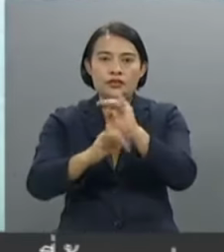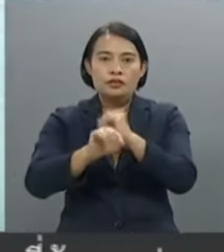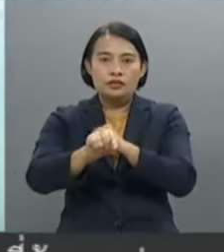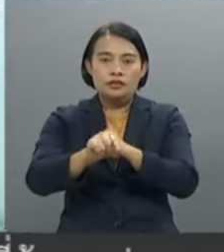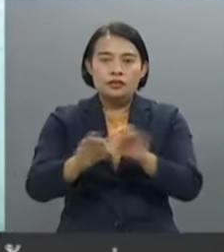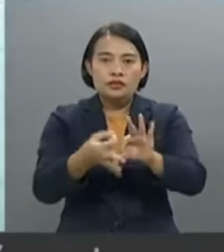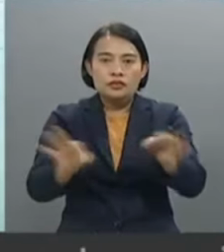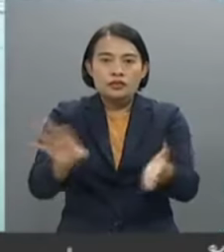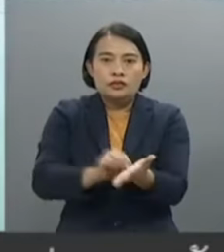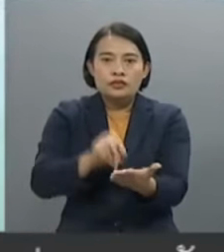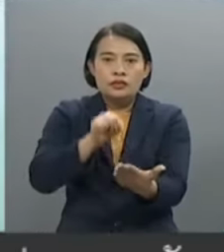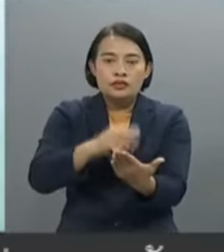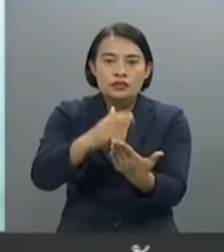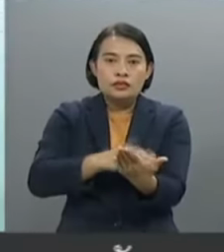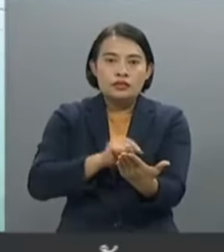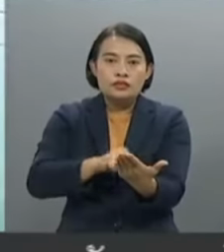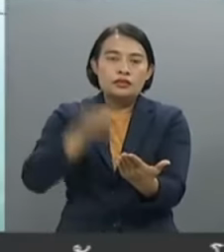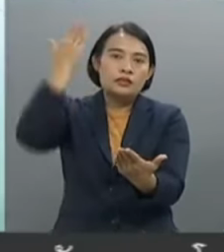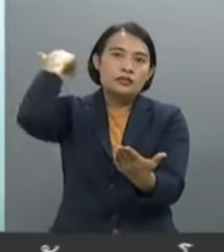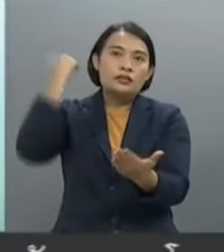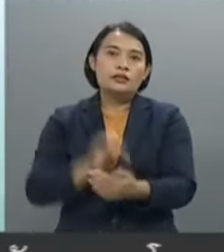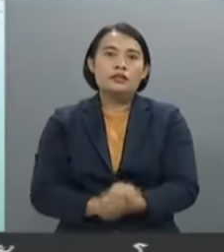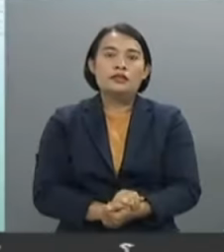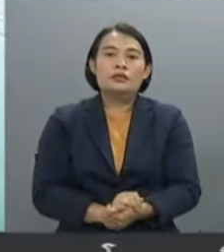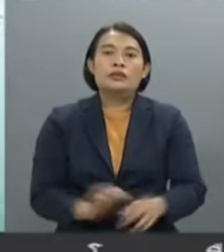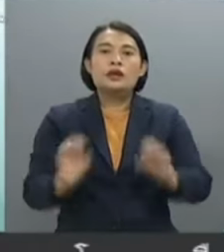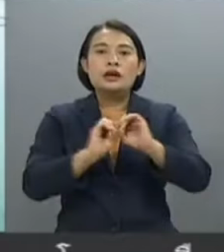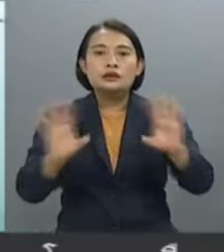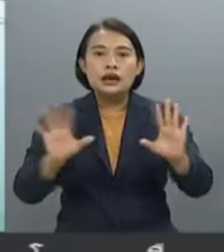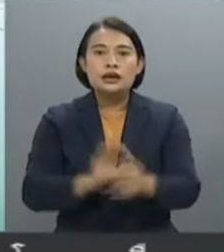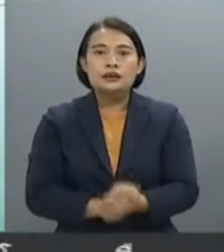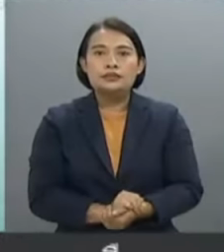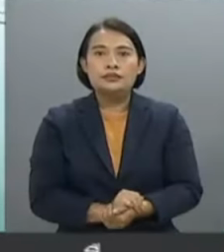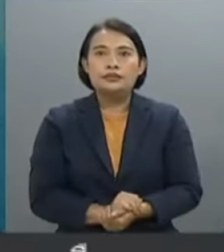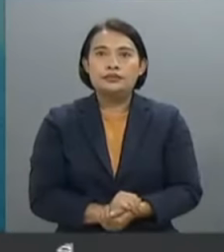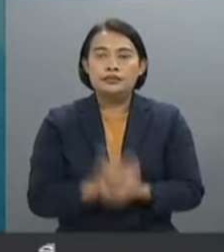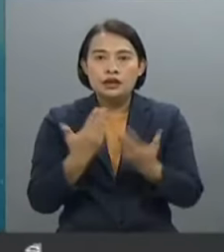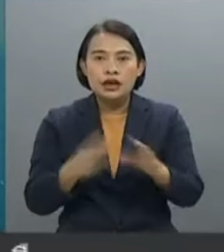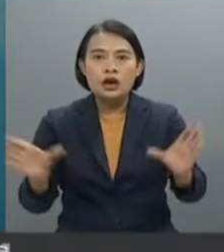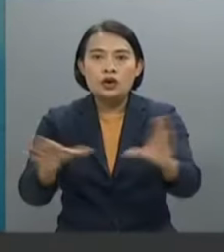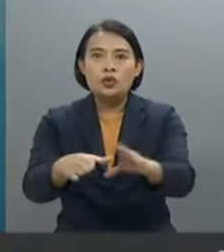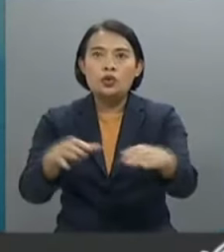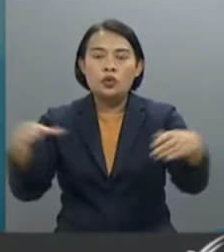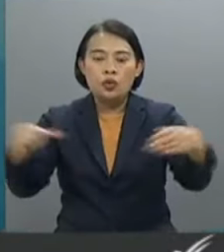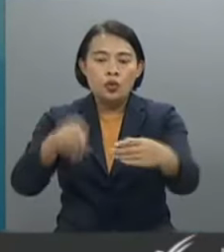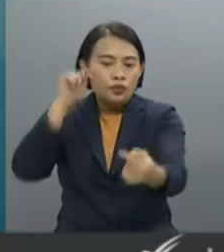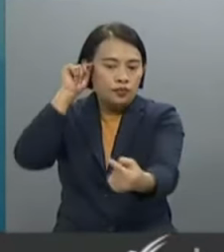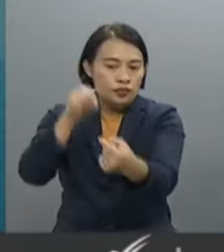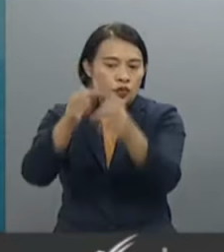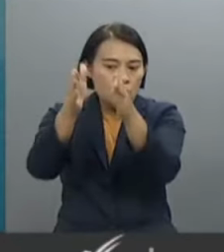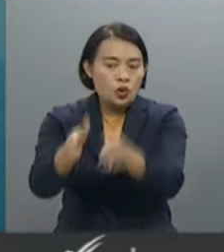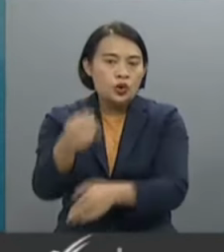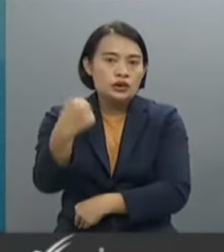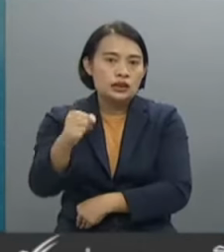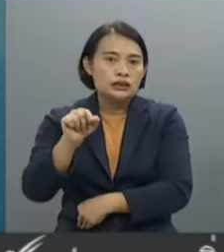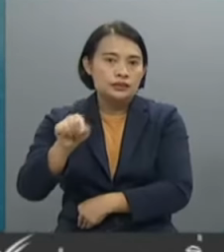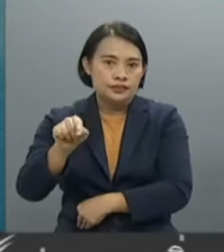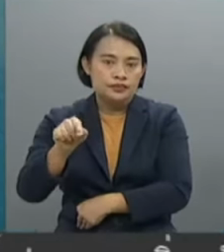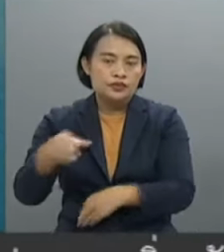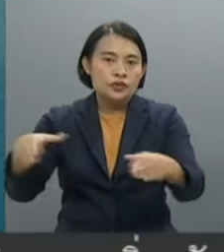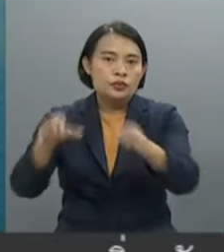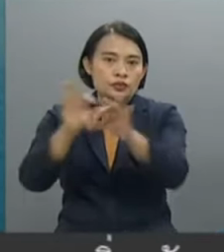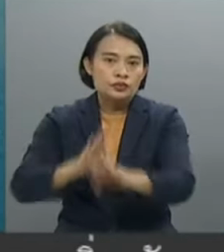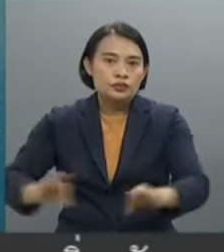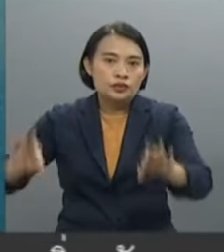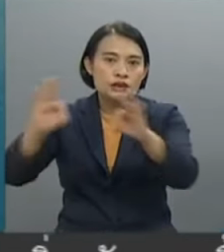ามีความชัดเจนแล้วสามารถขยายผลนำไปสู่การเข้าถึงกลุ่มเสี่ยงสูงอีก10คนที่เป็นกลุ่มที่สัมผัสเสี่ยงสูงค่ะและ